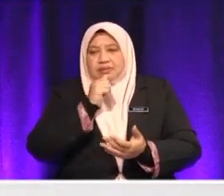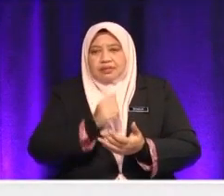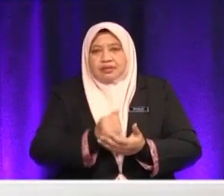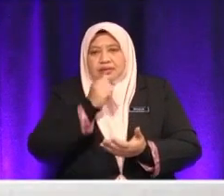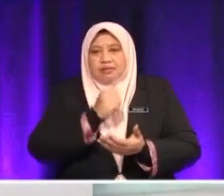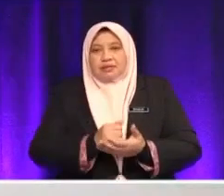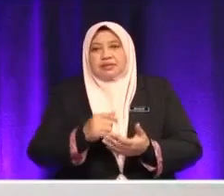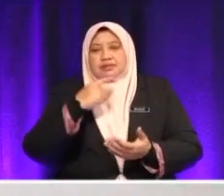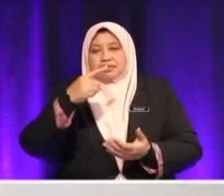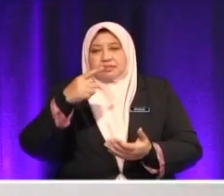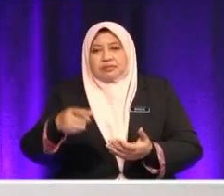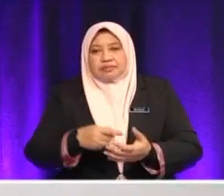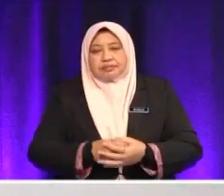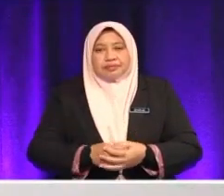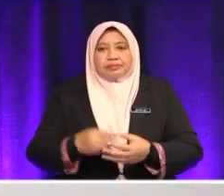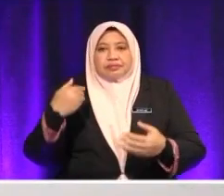oke